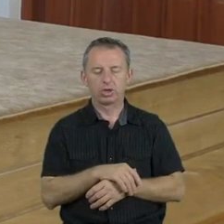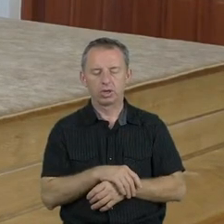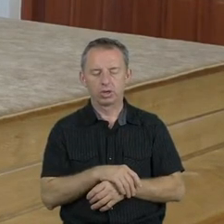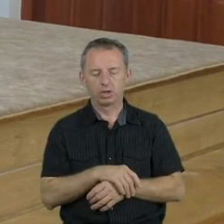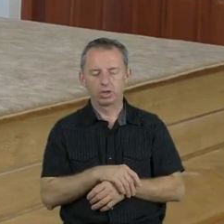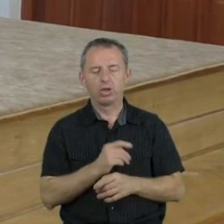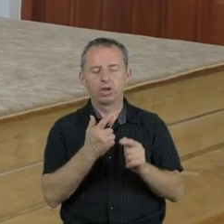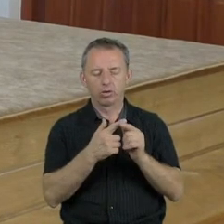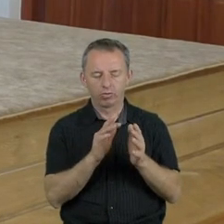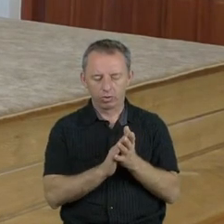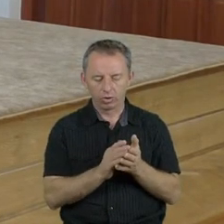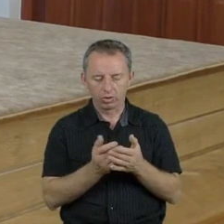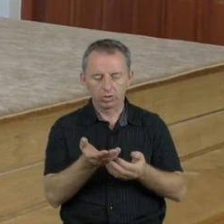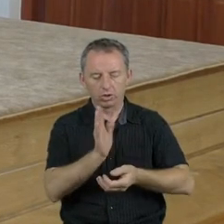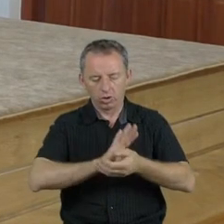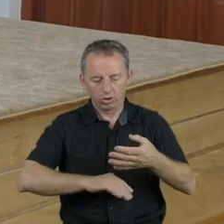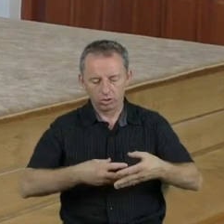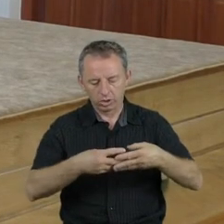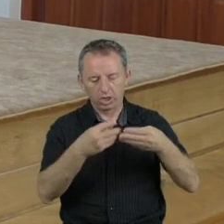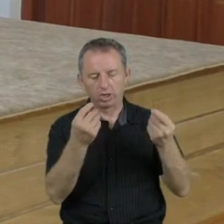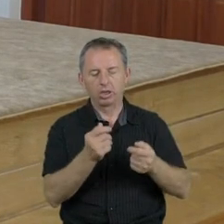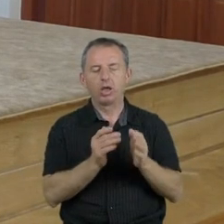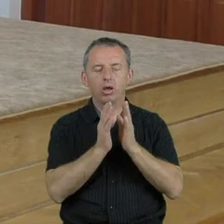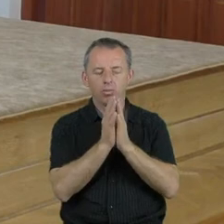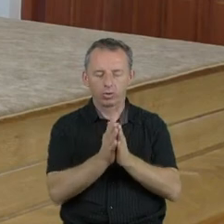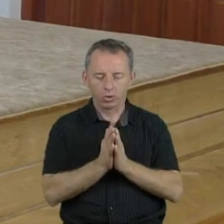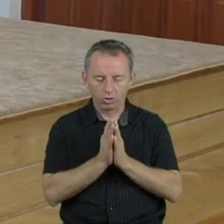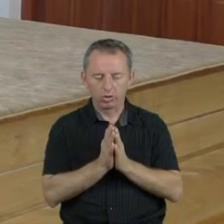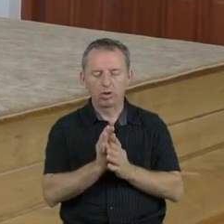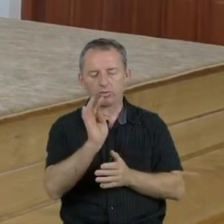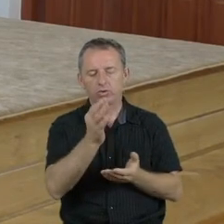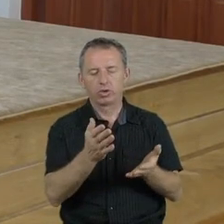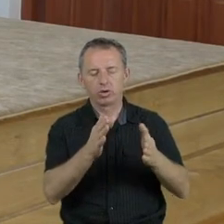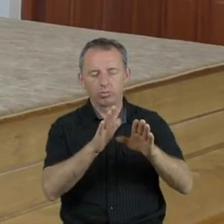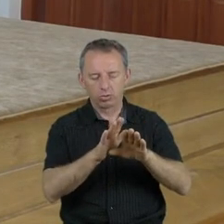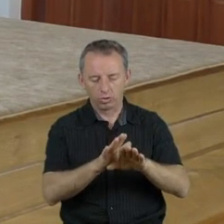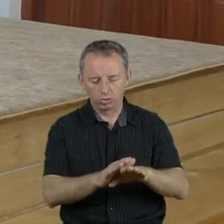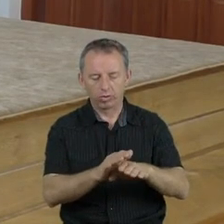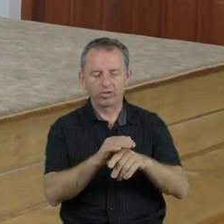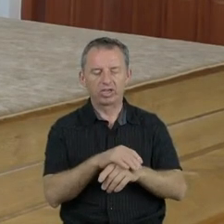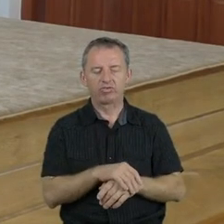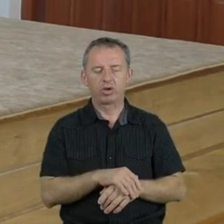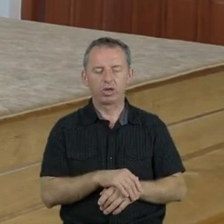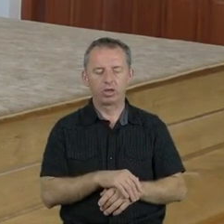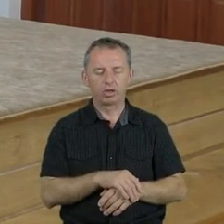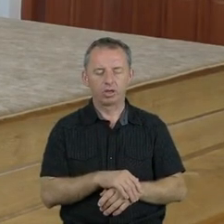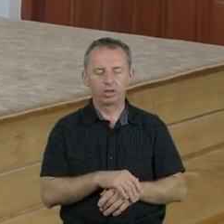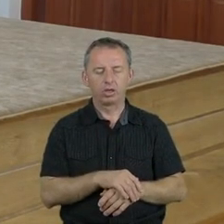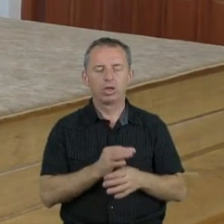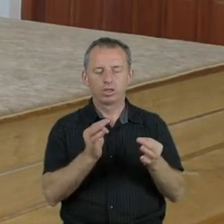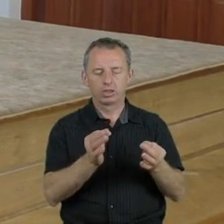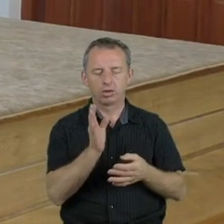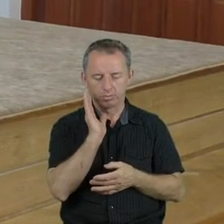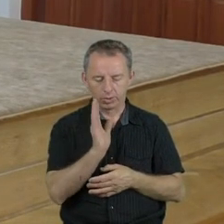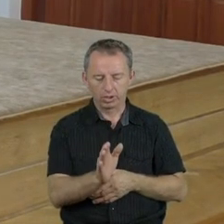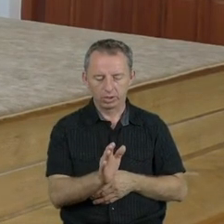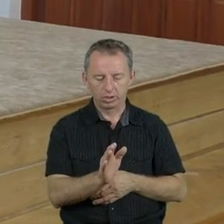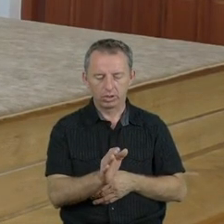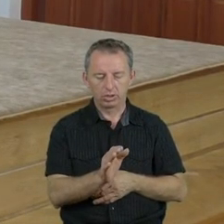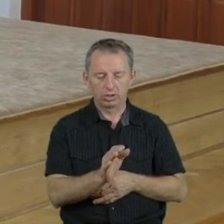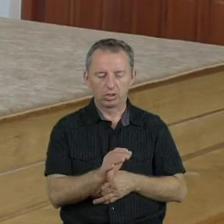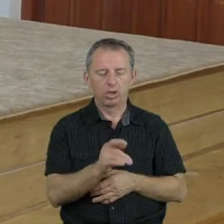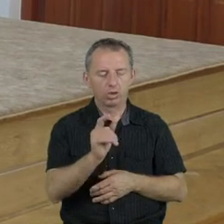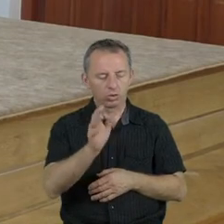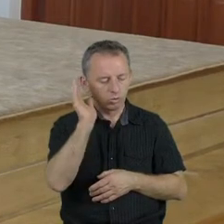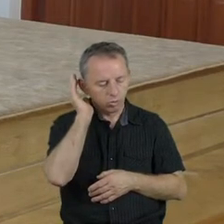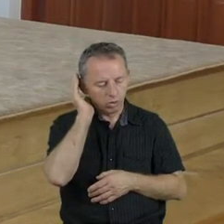że Twój Kościół się odradza i prosimy Ciebie o Twoje błogosławieństwo. Teraz, kiedy będzie mówione Twoje słowo,